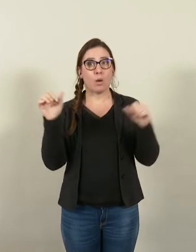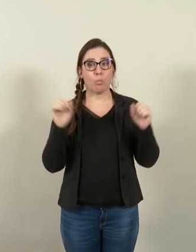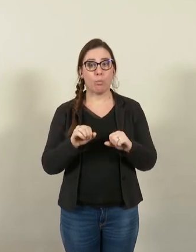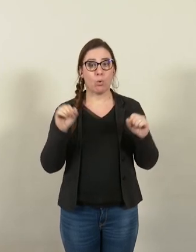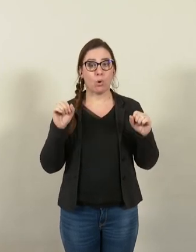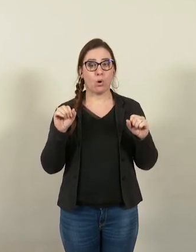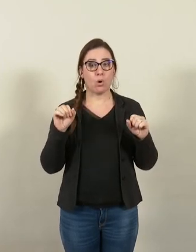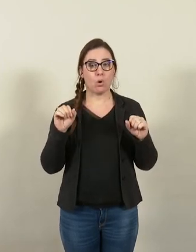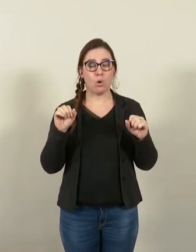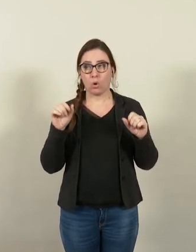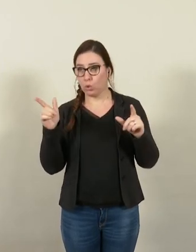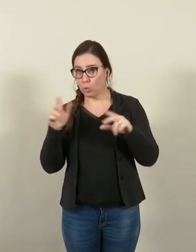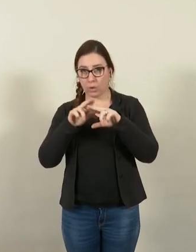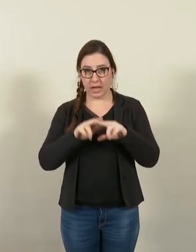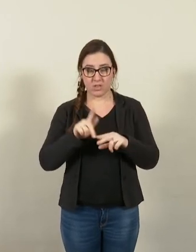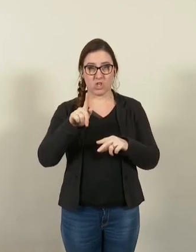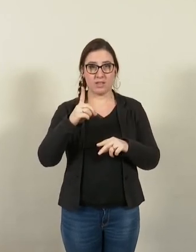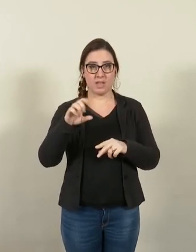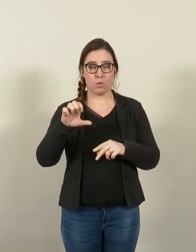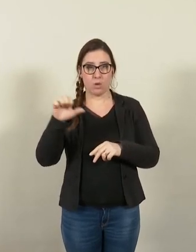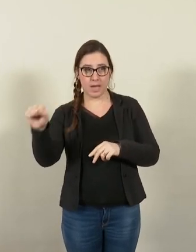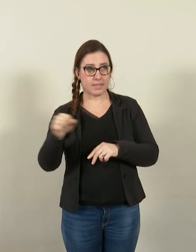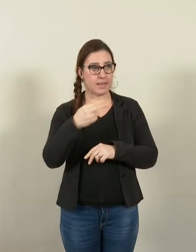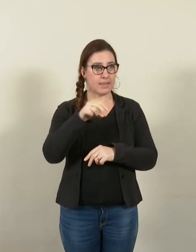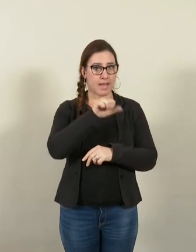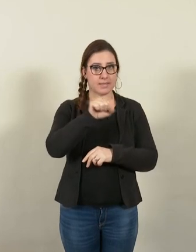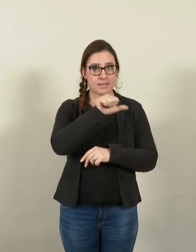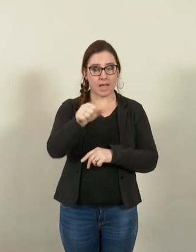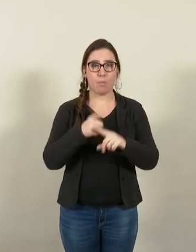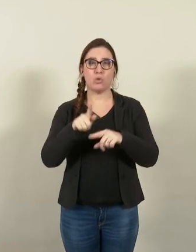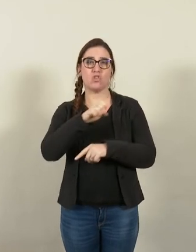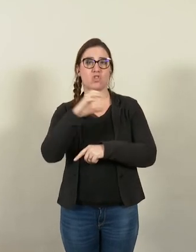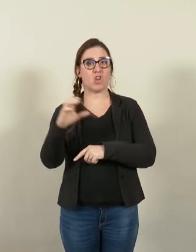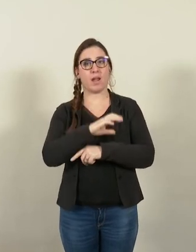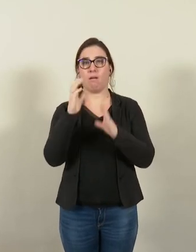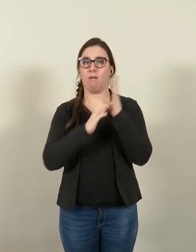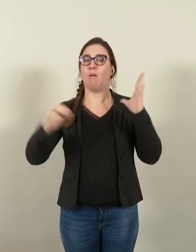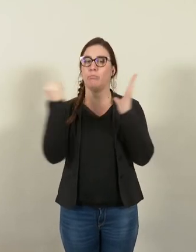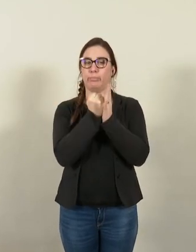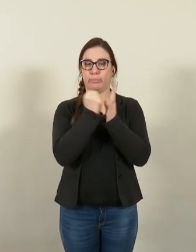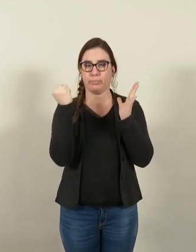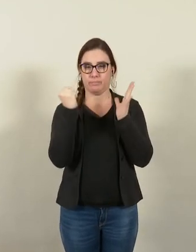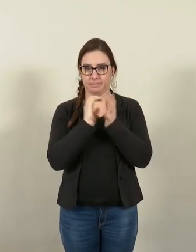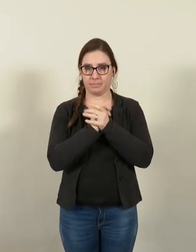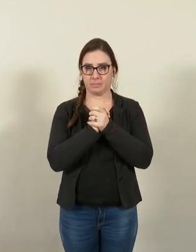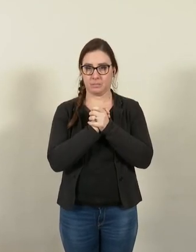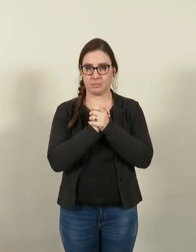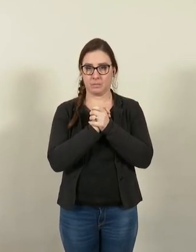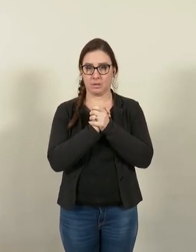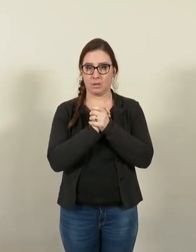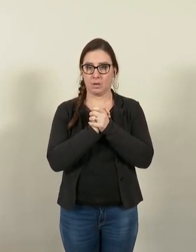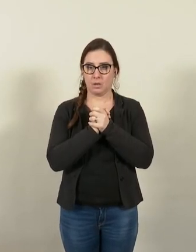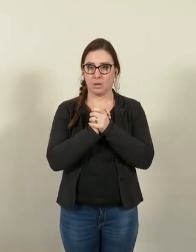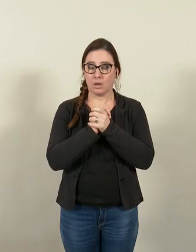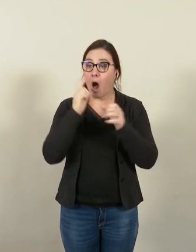pour donc gdes NASA et je délibération adopté n non